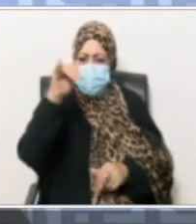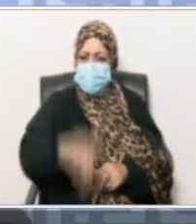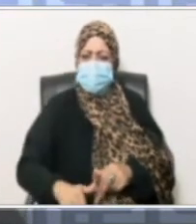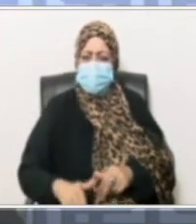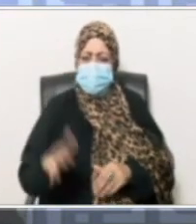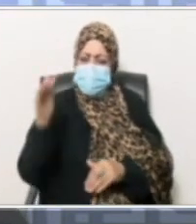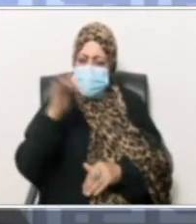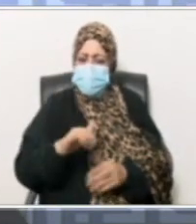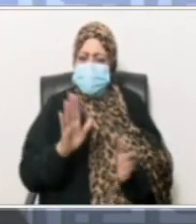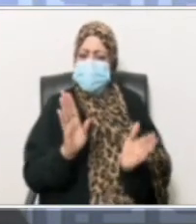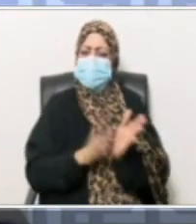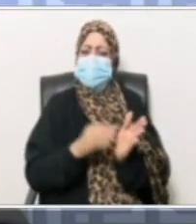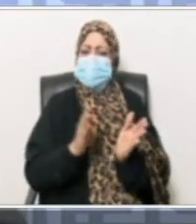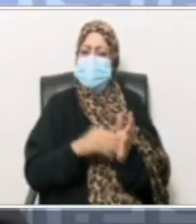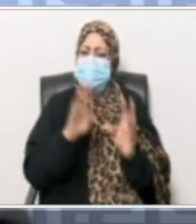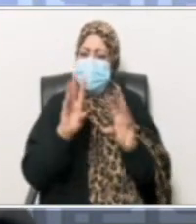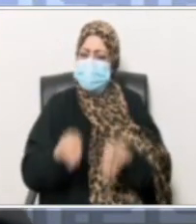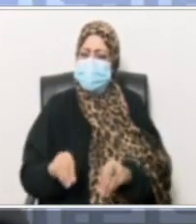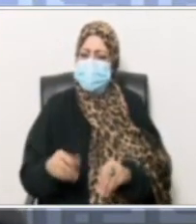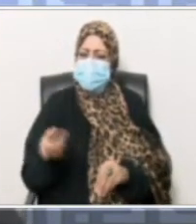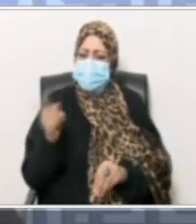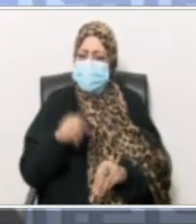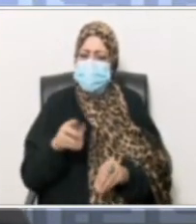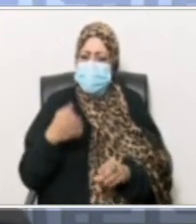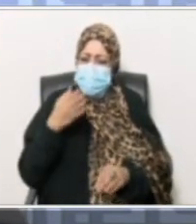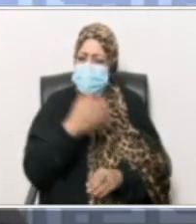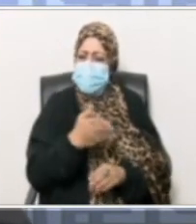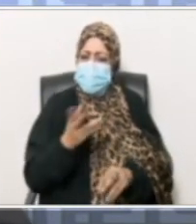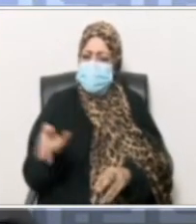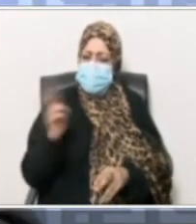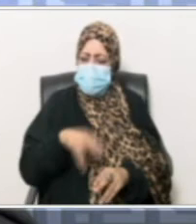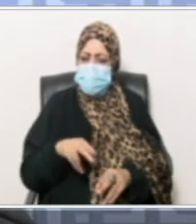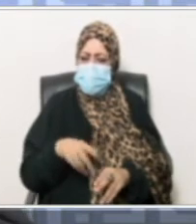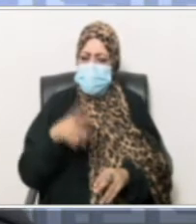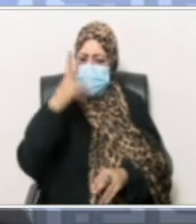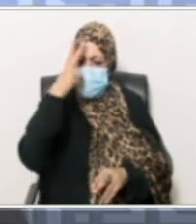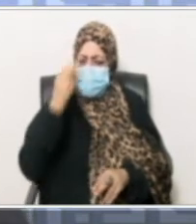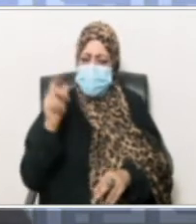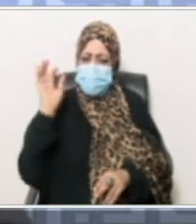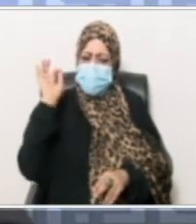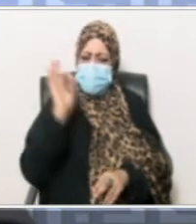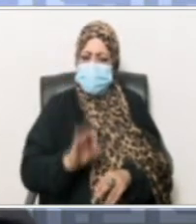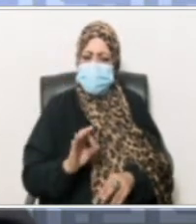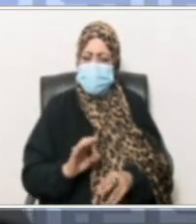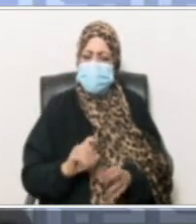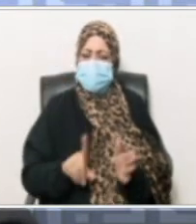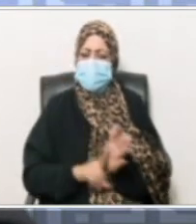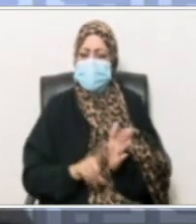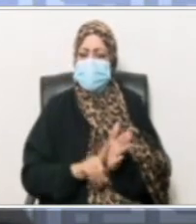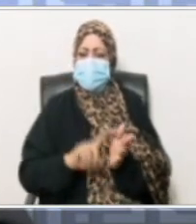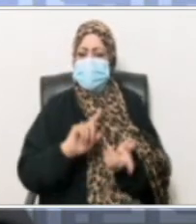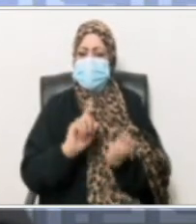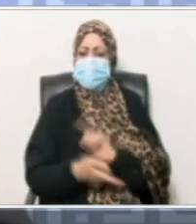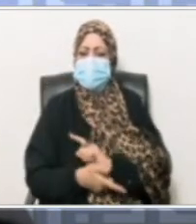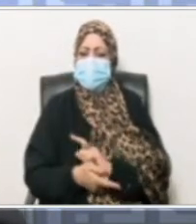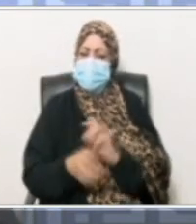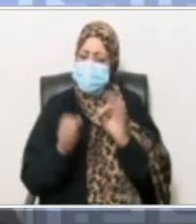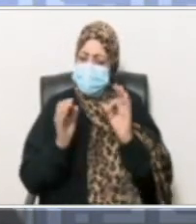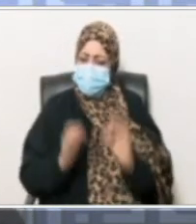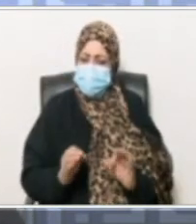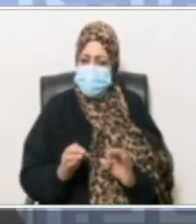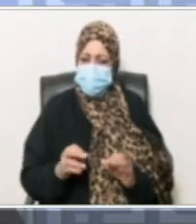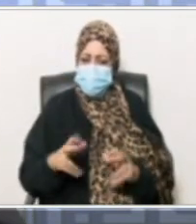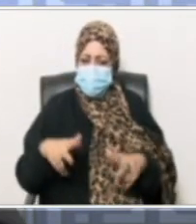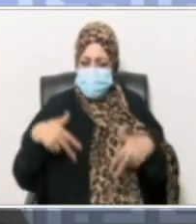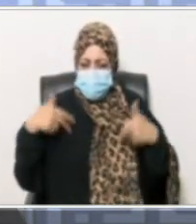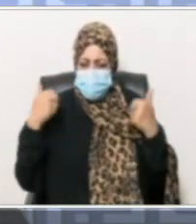الزيارة، هذه الملعونة، والتي تخالف الشريعة، أحكام الشريعة في هذه الزيارة. لأن المرأة لما تمشي للمقبرة يعني تتغير